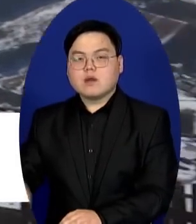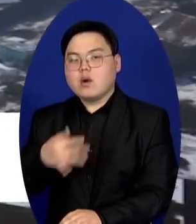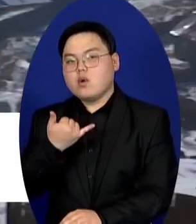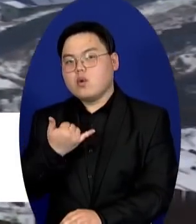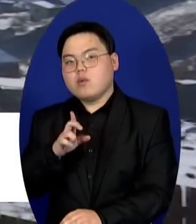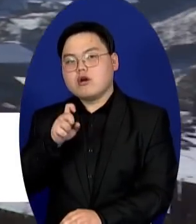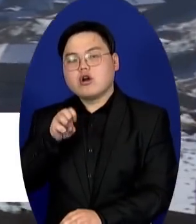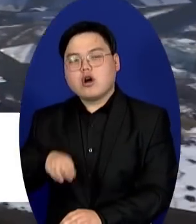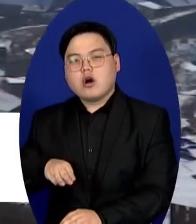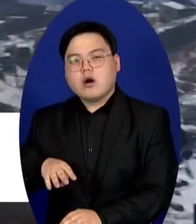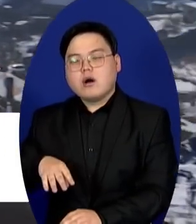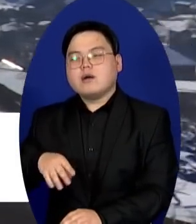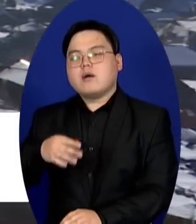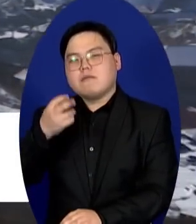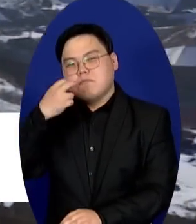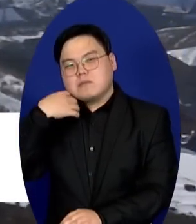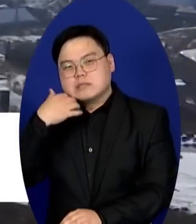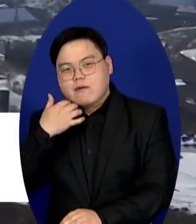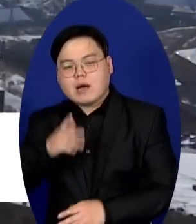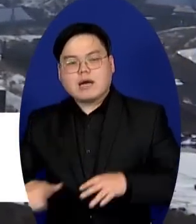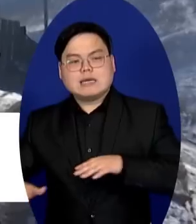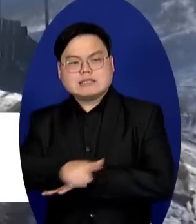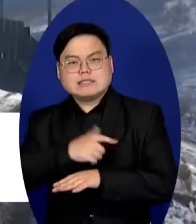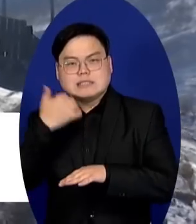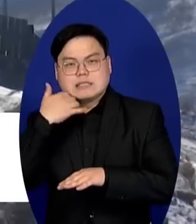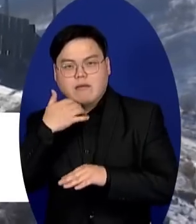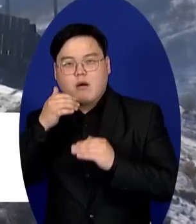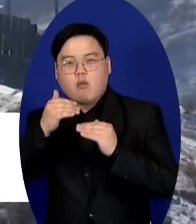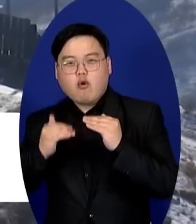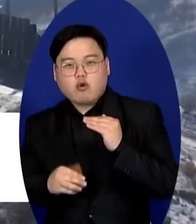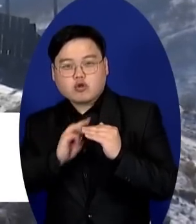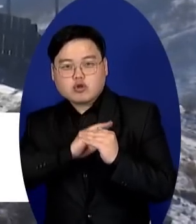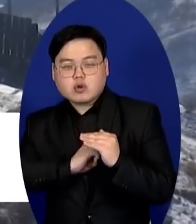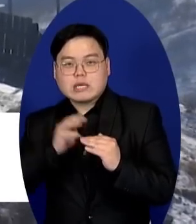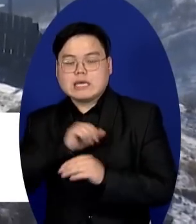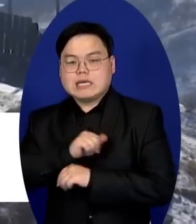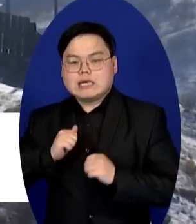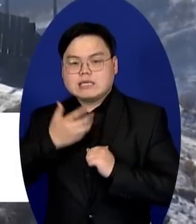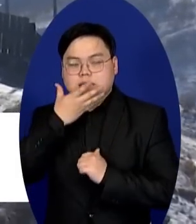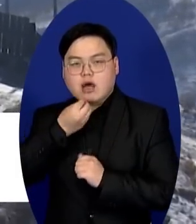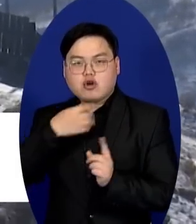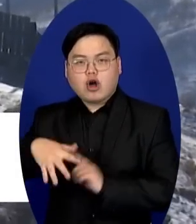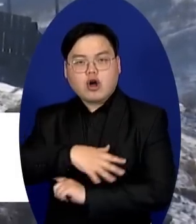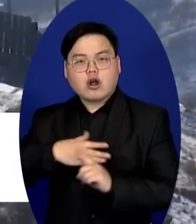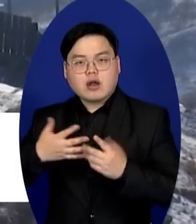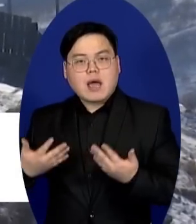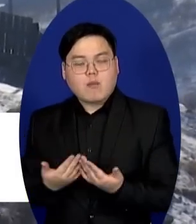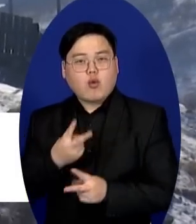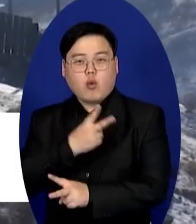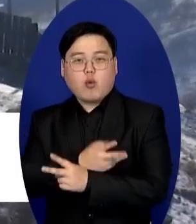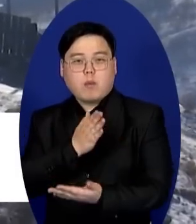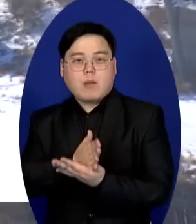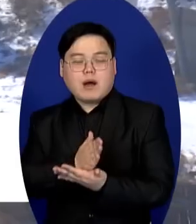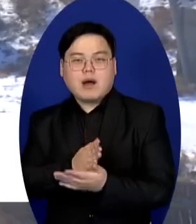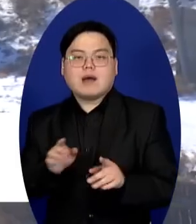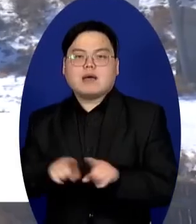Улаанбаатар хотод тулгамдж байгаа агаар хөрсний бохирдлыг бууруулах Иргэдийн эрүүл аюулгүй орчинд амьдрах үндсэн хуулиар олгогдсон эрхийг хангахын